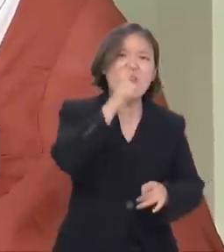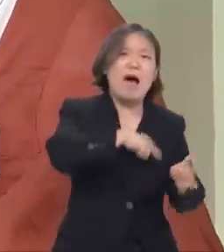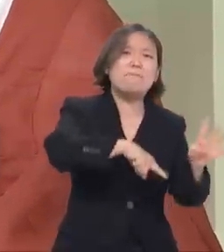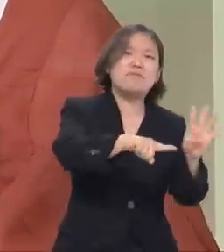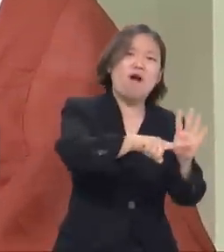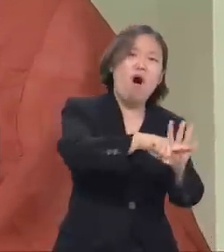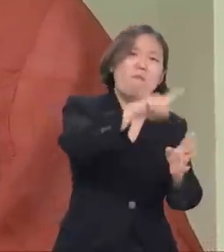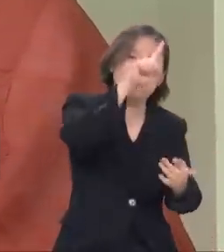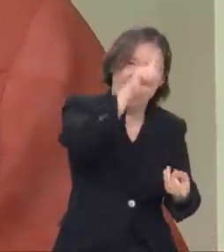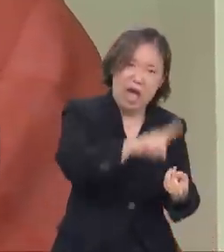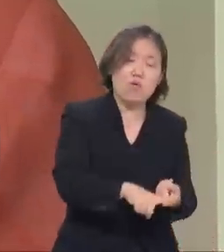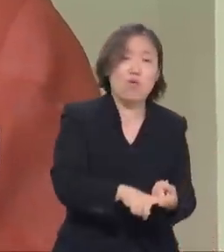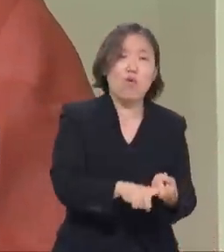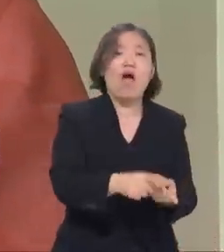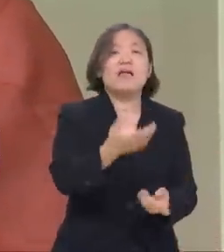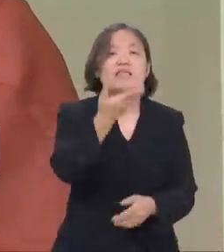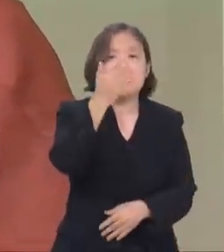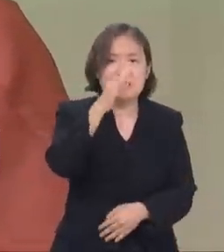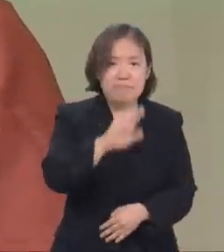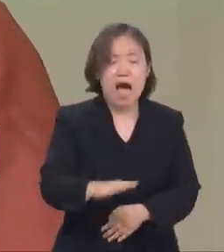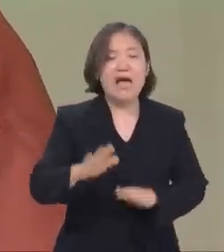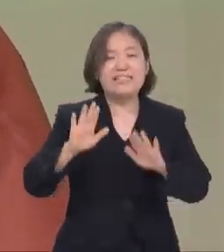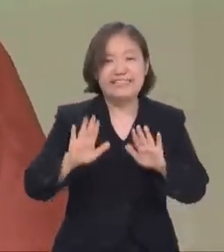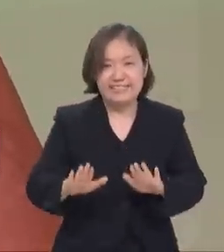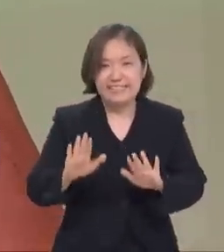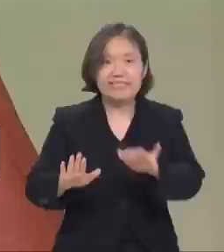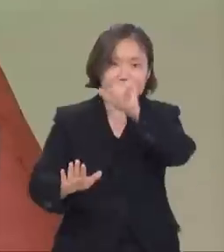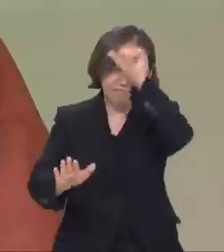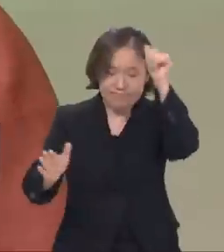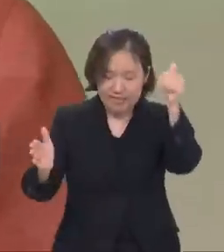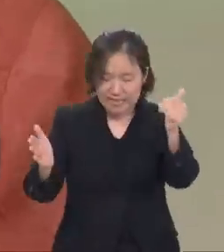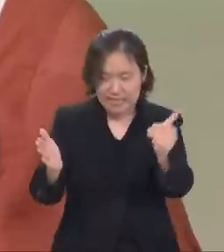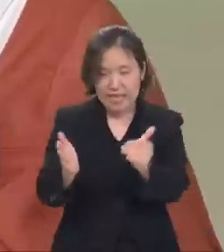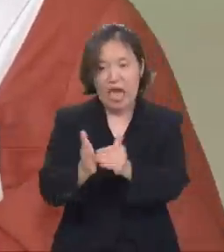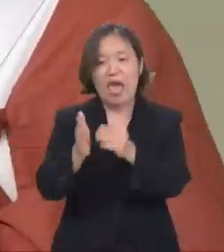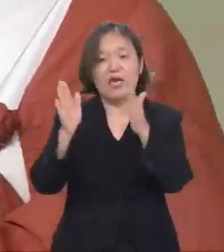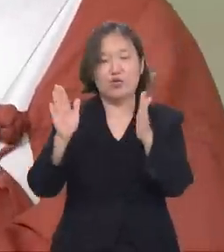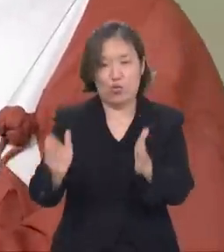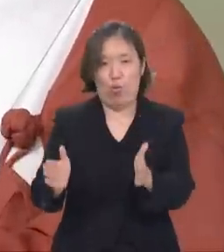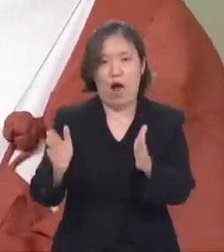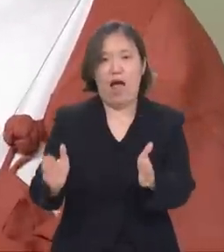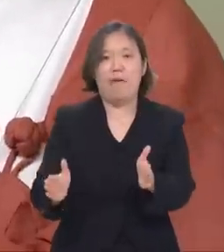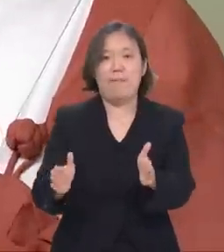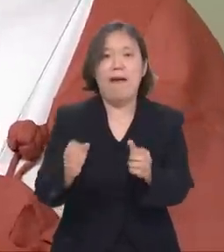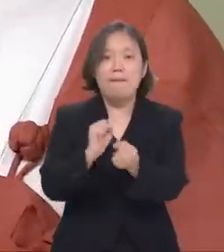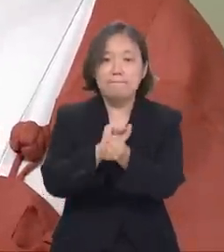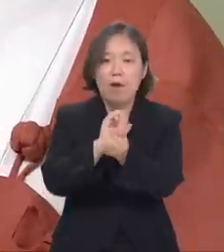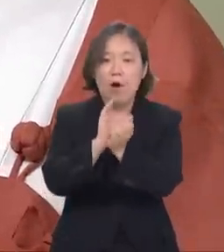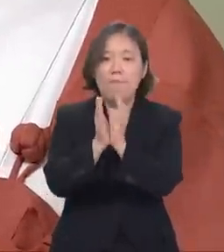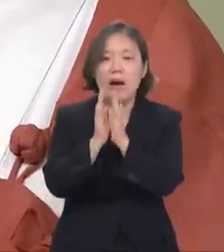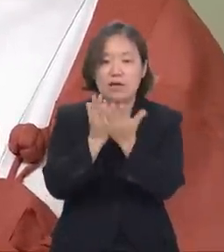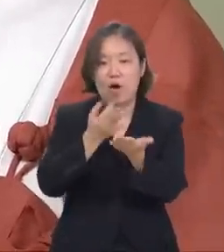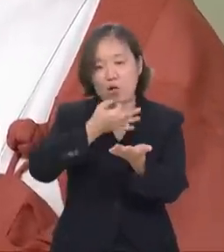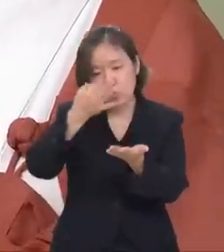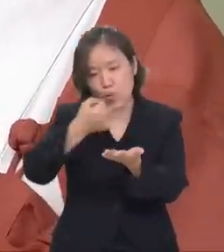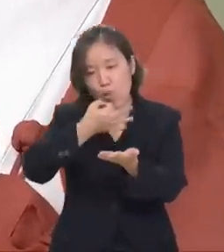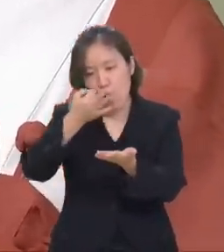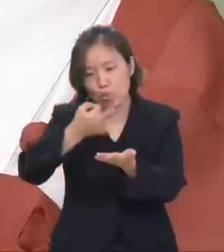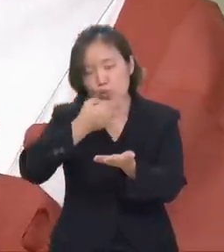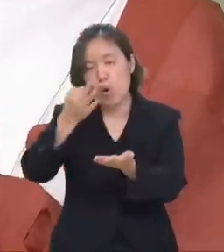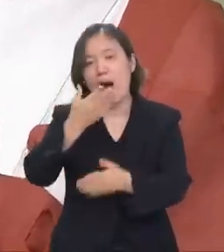스님께서 지극장성 법화경을 독송하셨던 그 공덕과 가피로